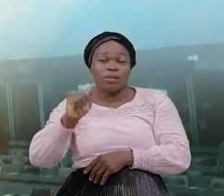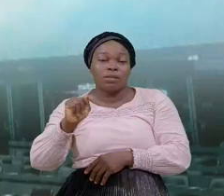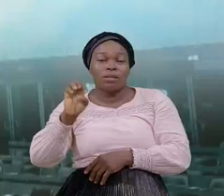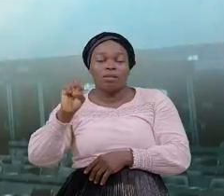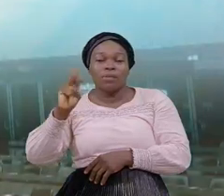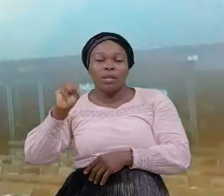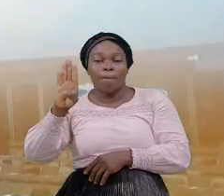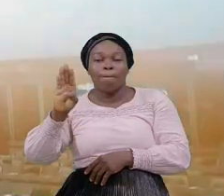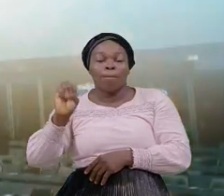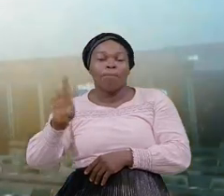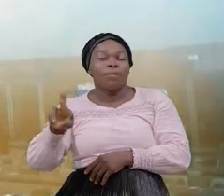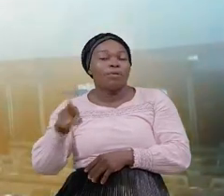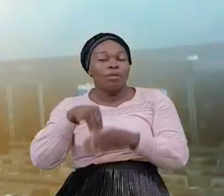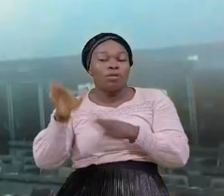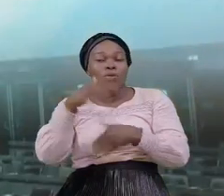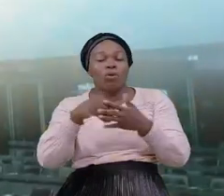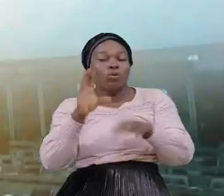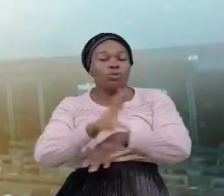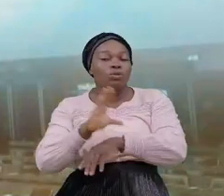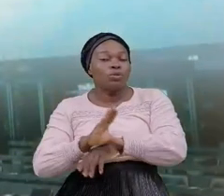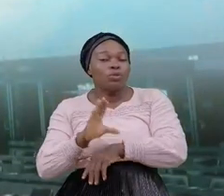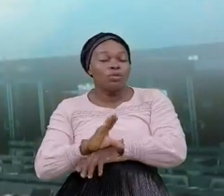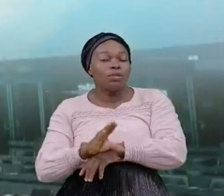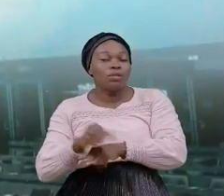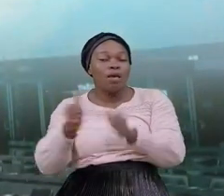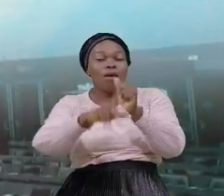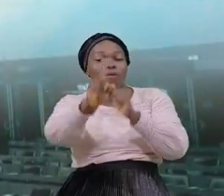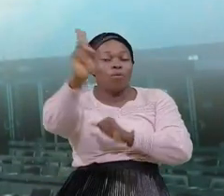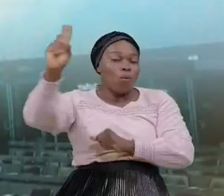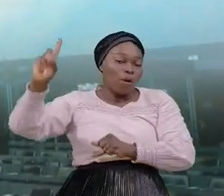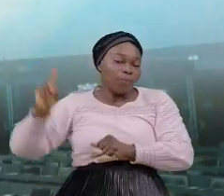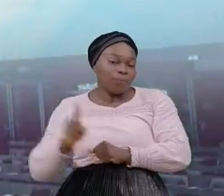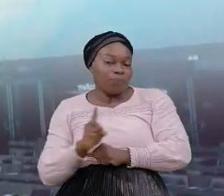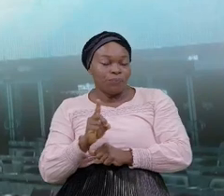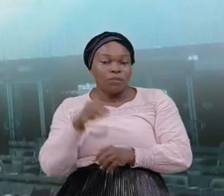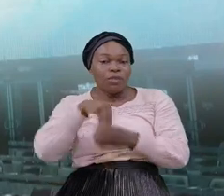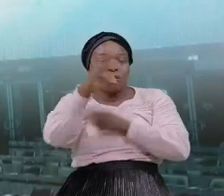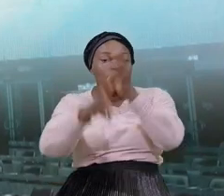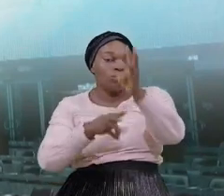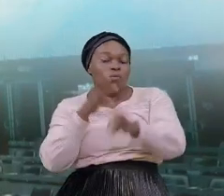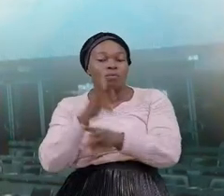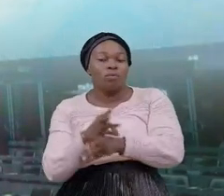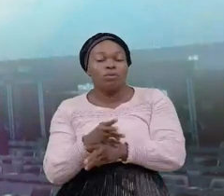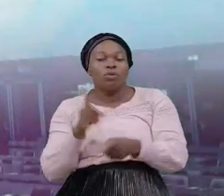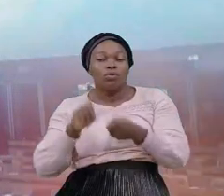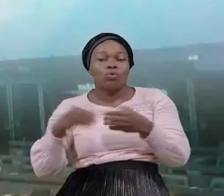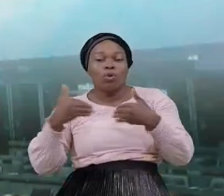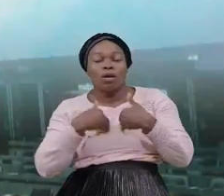2024, dans toutes les églises dans le monde, nous aurons un